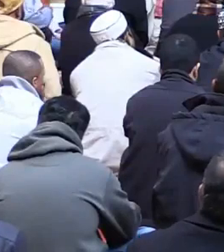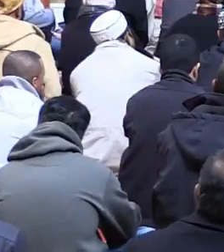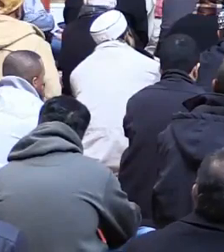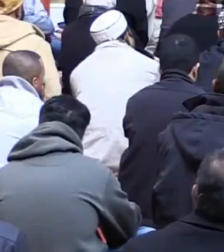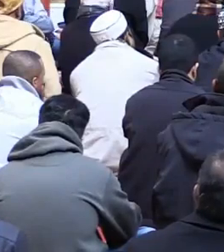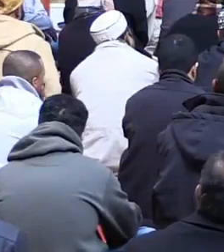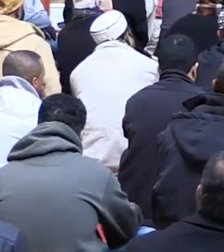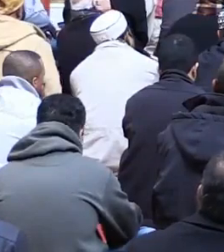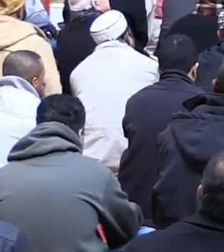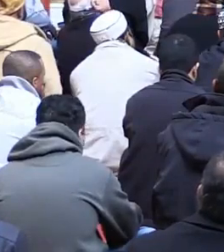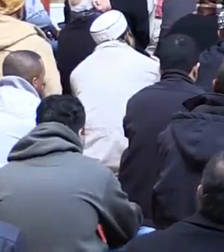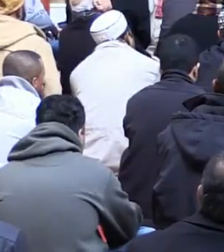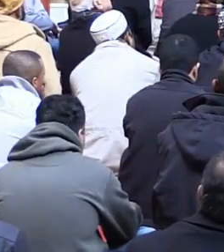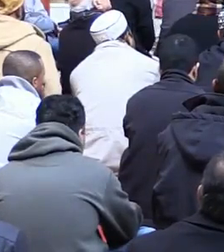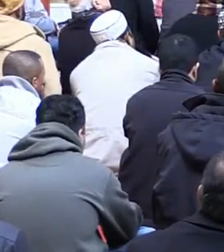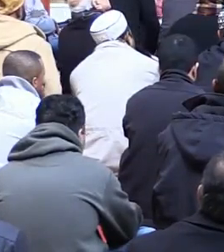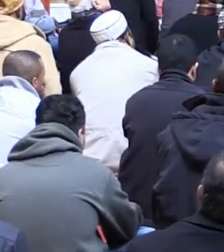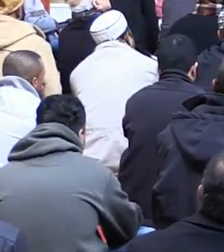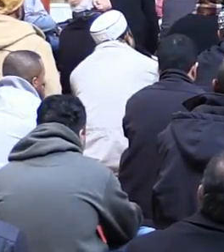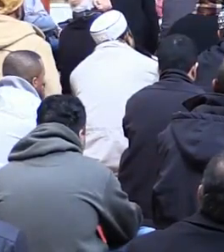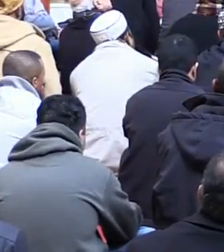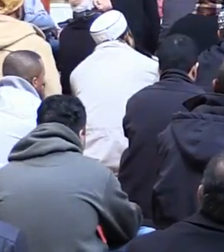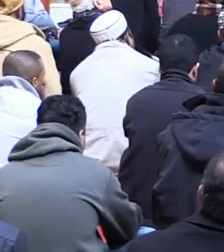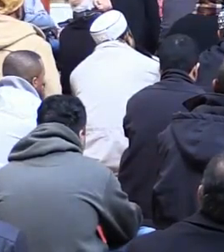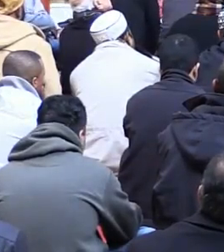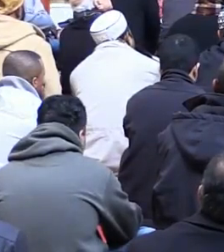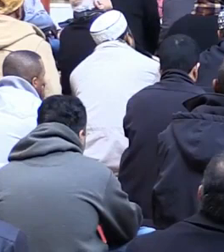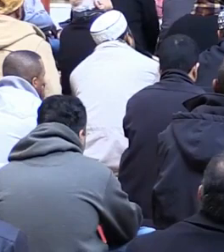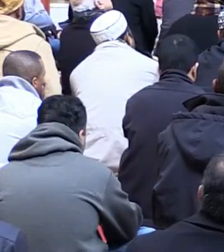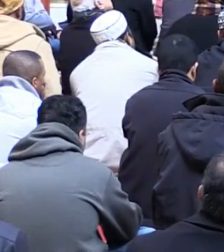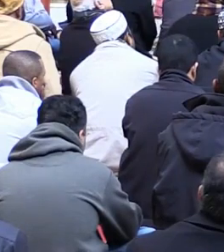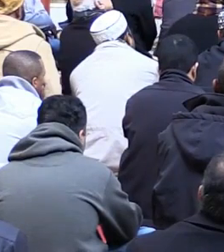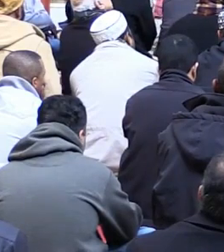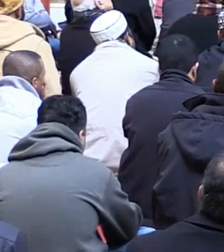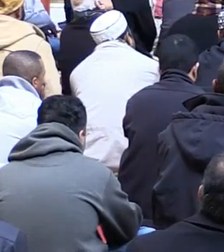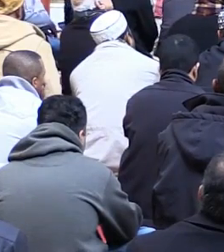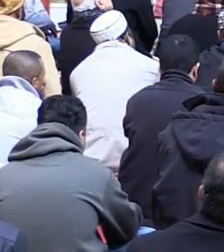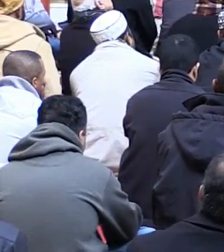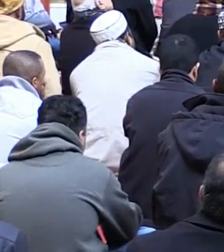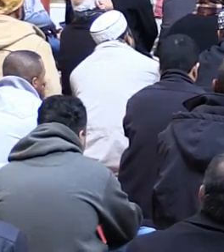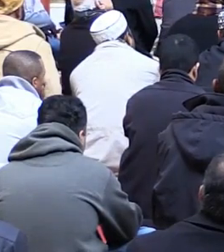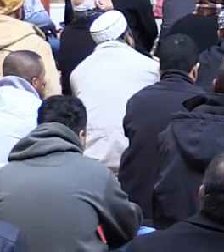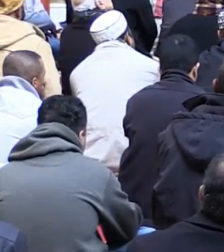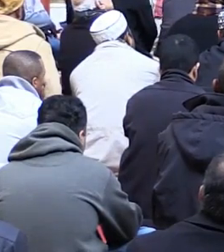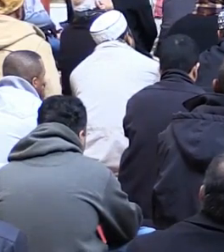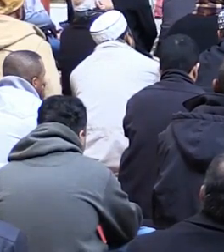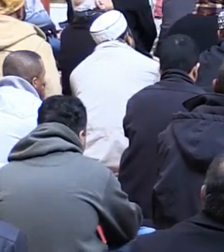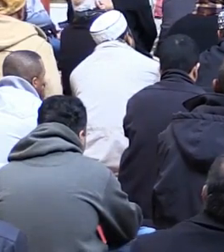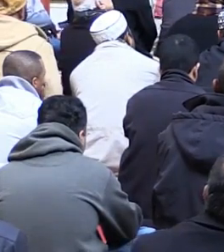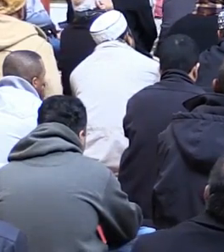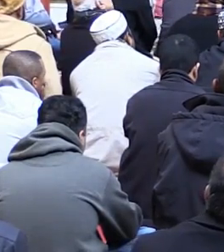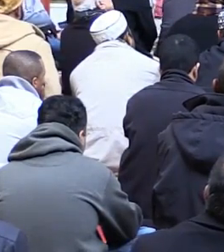الحمد لله وكفى والصلاة والسلام على عباده الذين اصطفى وأشهد أن لا إله إلا